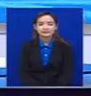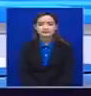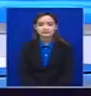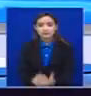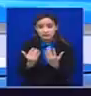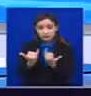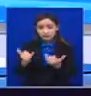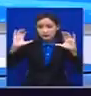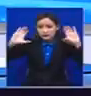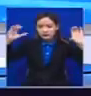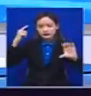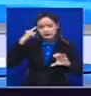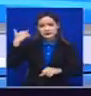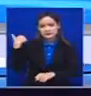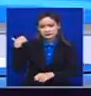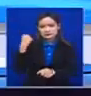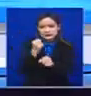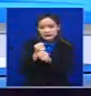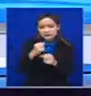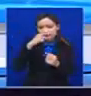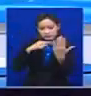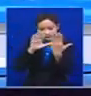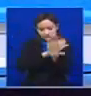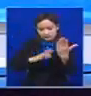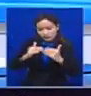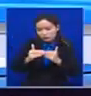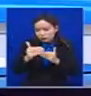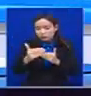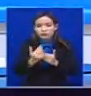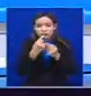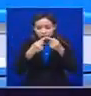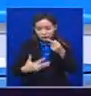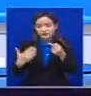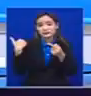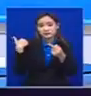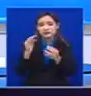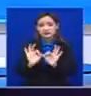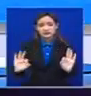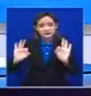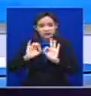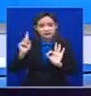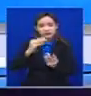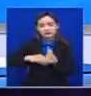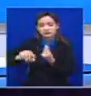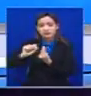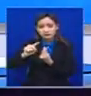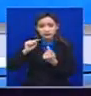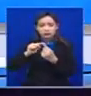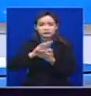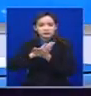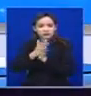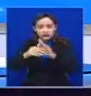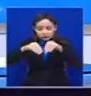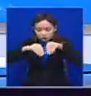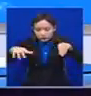ขณะนี้รัฐบาลมีแนวทางในการขับเคลื่อนประเทศในหลายด้านนะครับหนึ่งด้านที่สำคัญก็คือด้านเศรษฐกิจครับโดยการเปลี่ยนแปลงโครงสร้างเศรษฐกิจไป